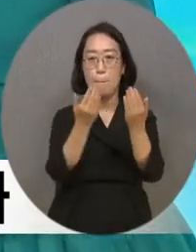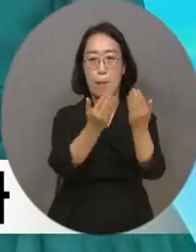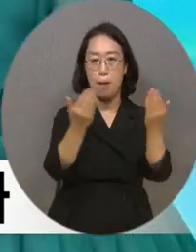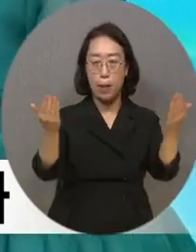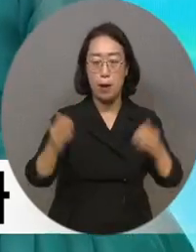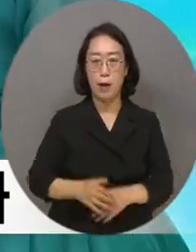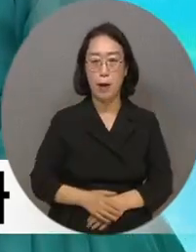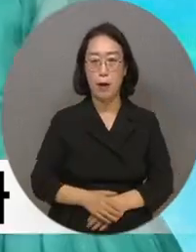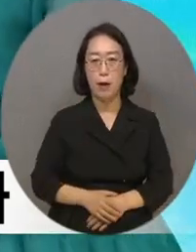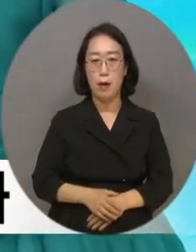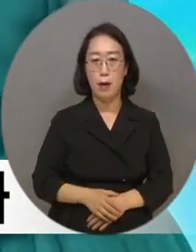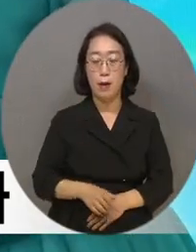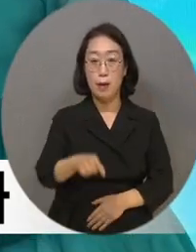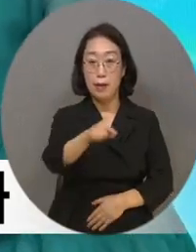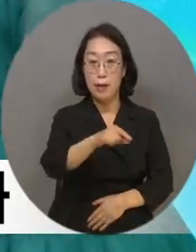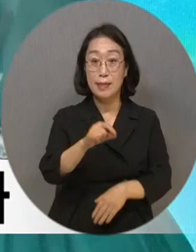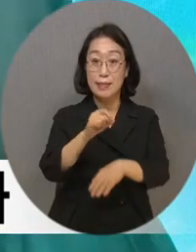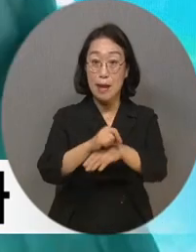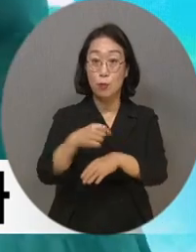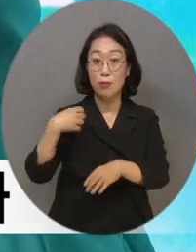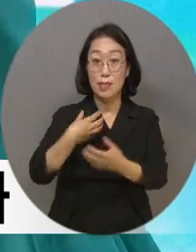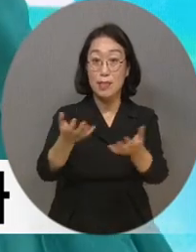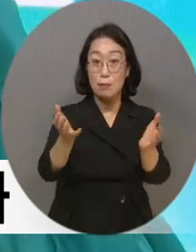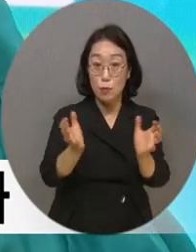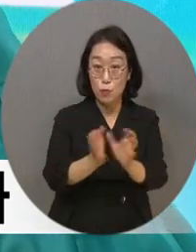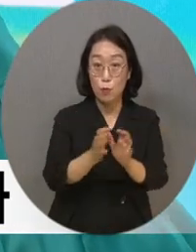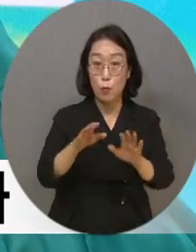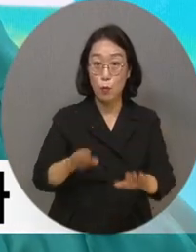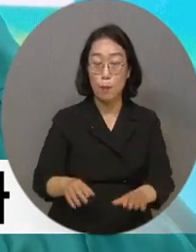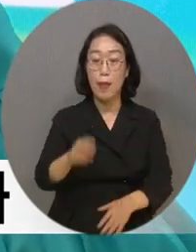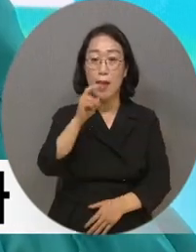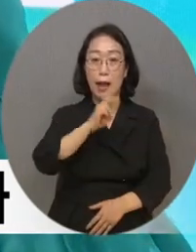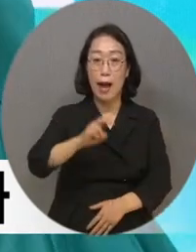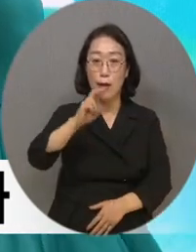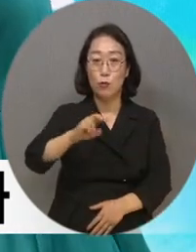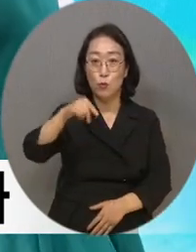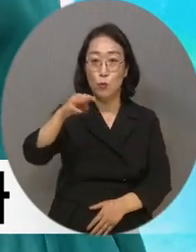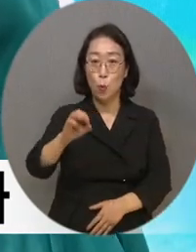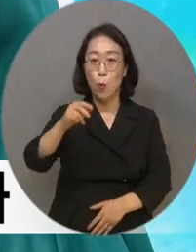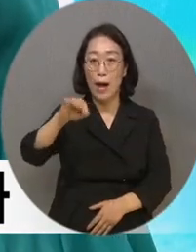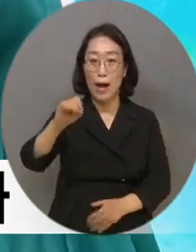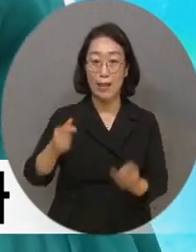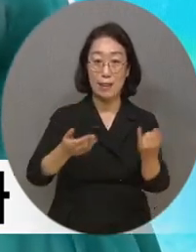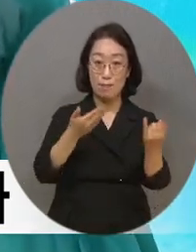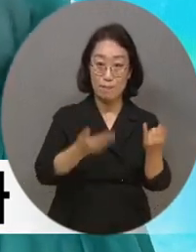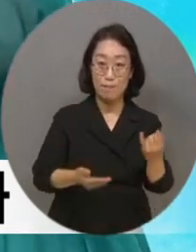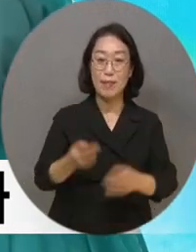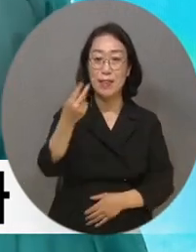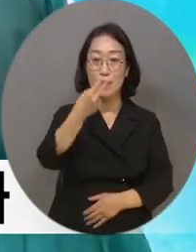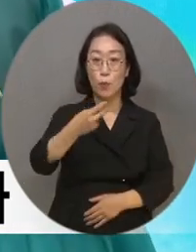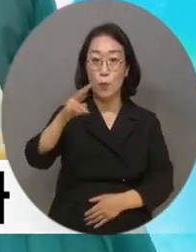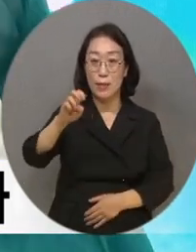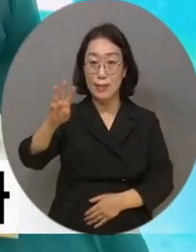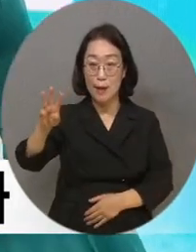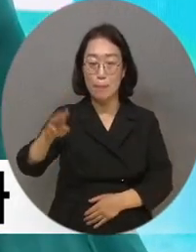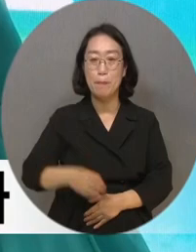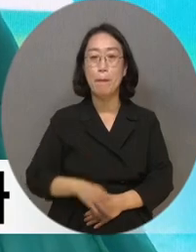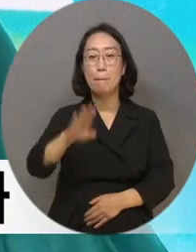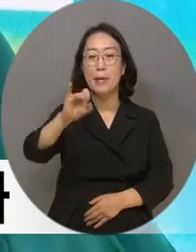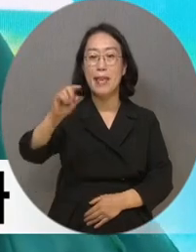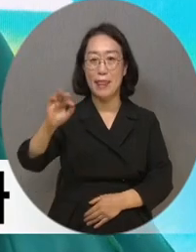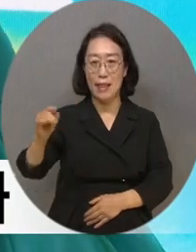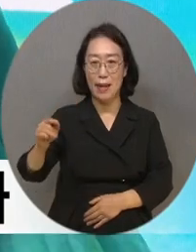전남 국제 수묵 비엔날레 사무국은 이달 가수 송가인 씨를 2023 전남 국제 수묵